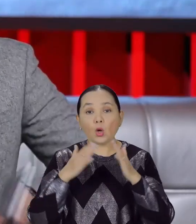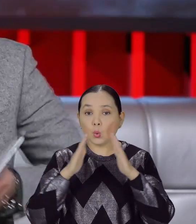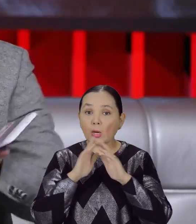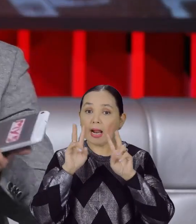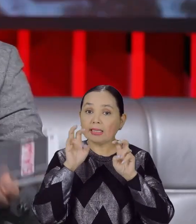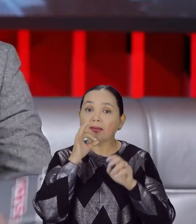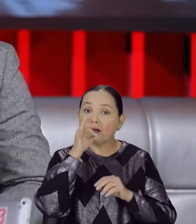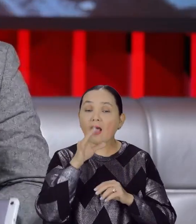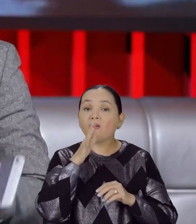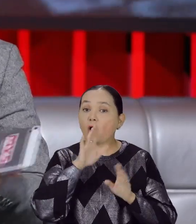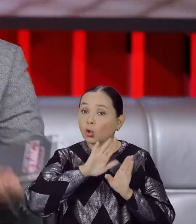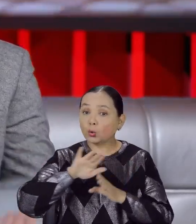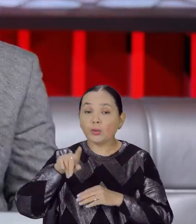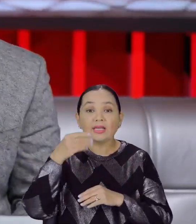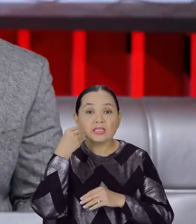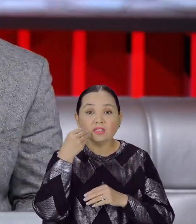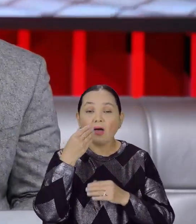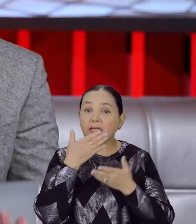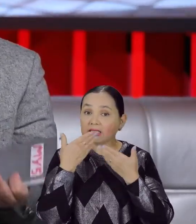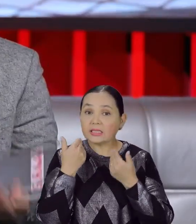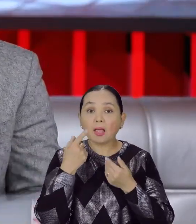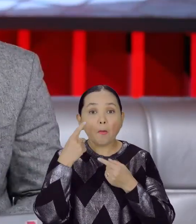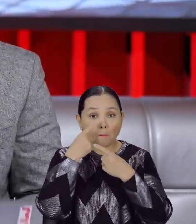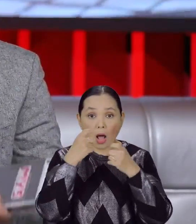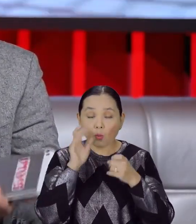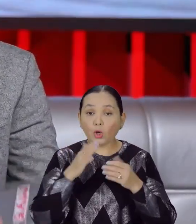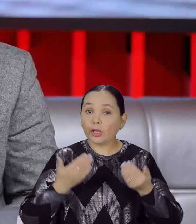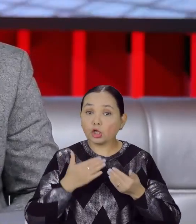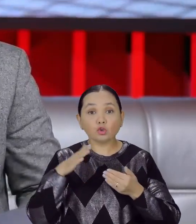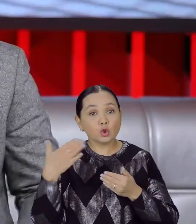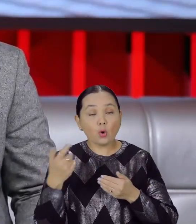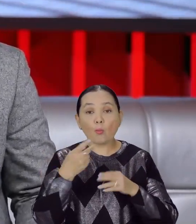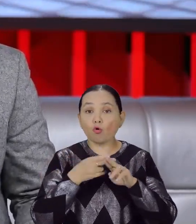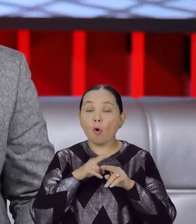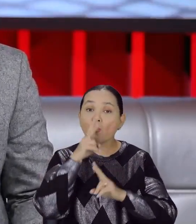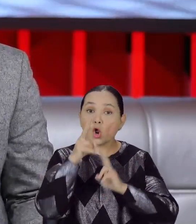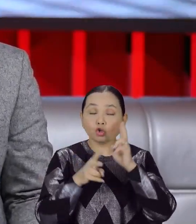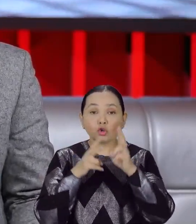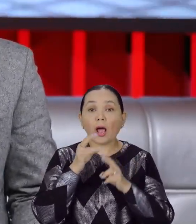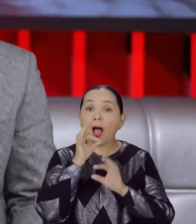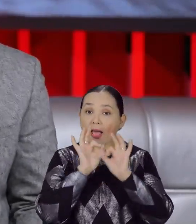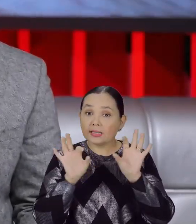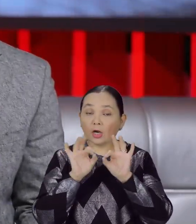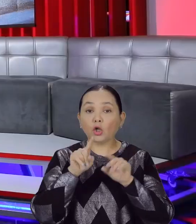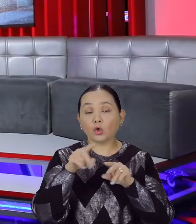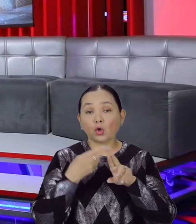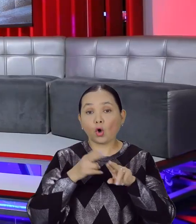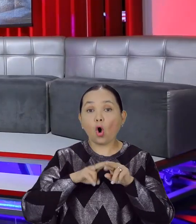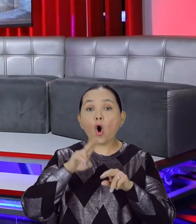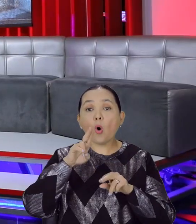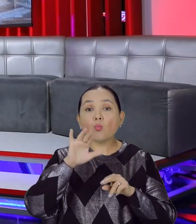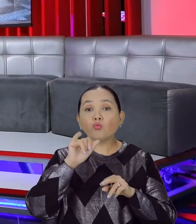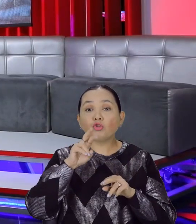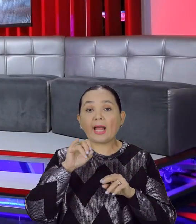shu uylar bir necha vaqt o'tgandan keyin sifatsizligi ma'lum bo'lyapti. Yashovchilar tomonidan bu murojaat orqali aytilyapti. Pudratchi tashkilot